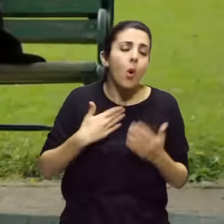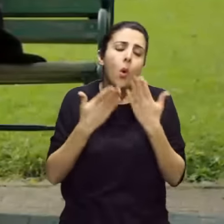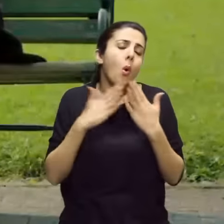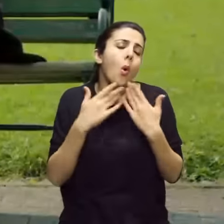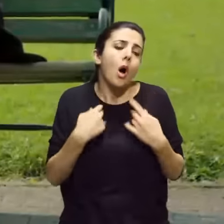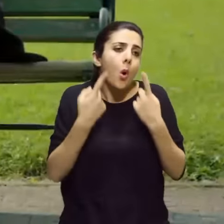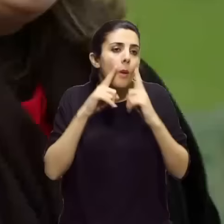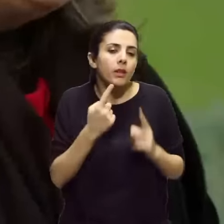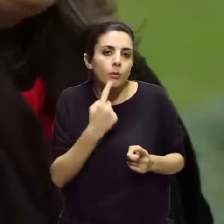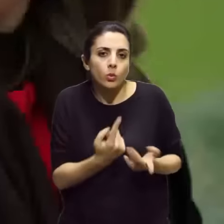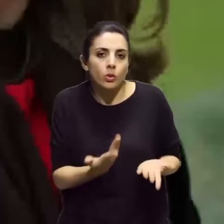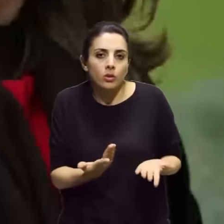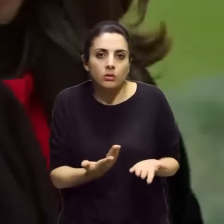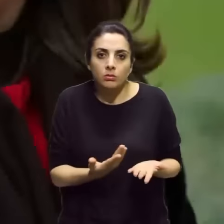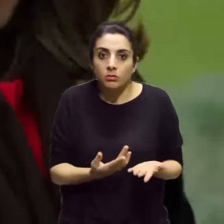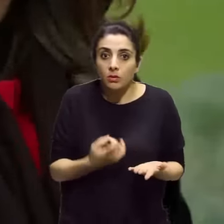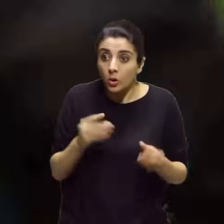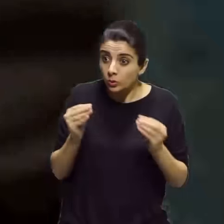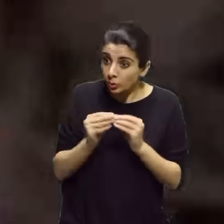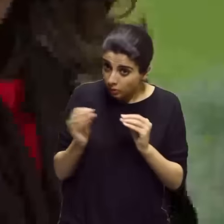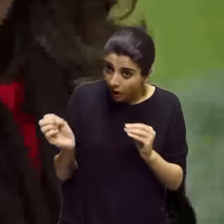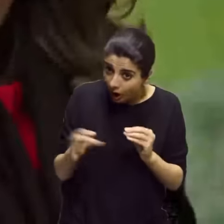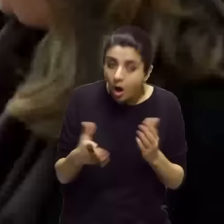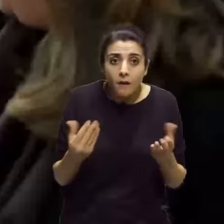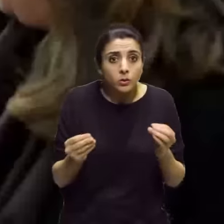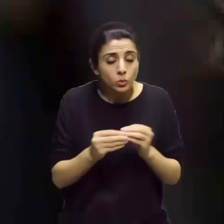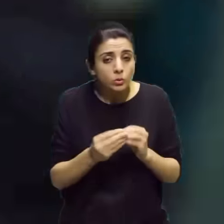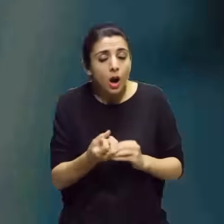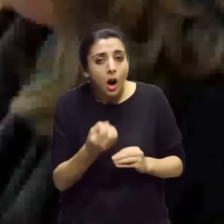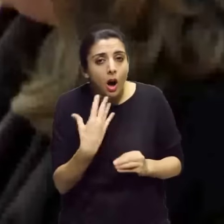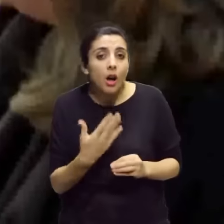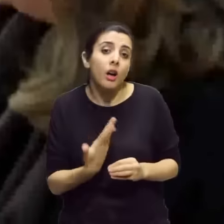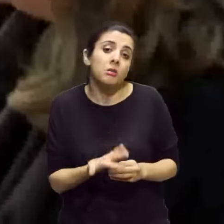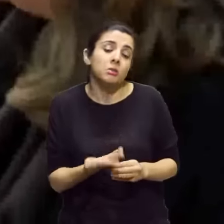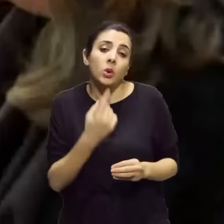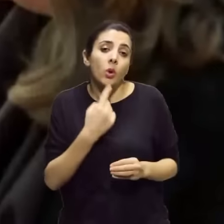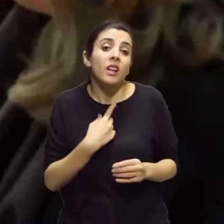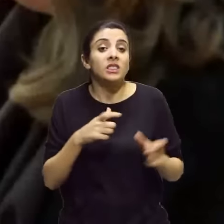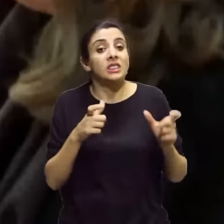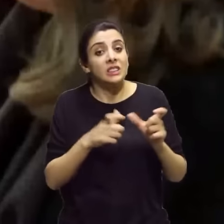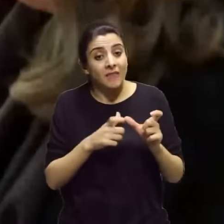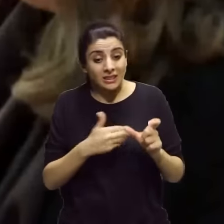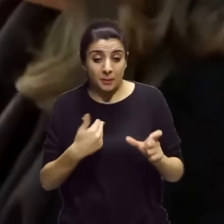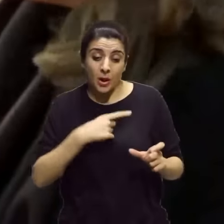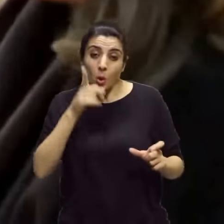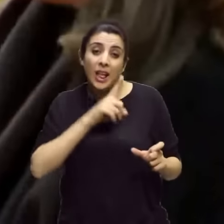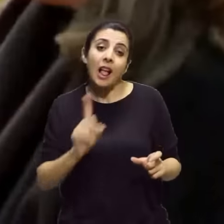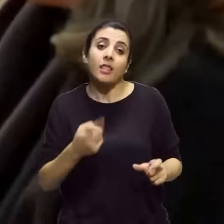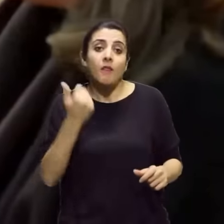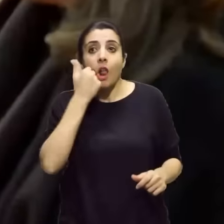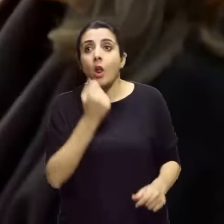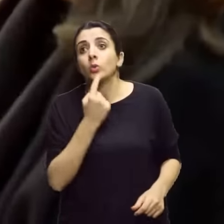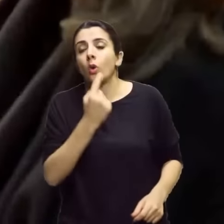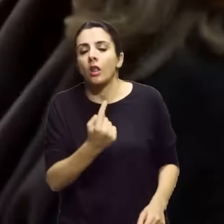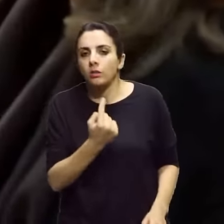hayır hayır görmedim diyor. Ya bir de seni suçladı mı ya? Evet suçladı. Yok efendim Sevinç'e benim yüzümden ilk defa